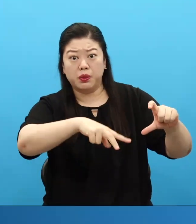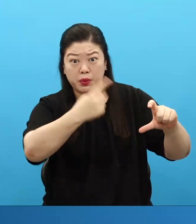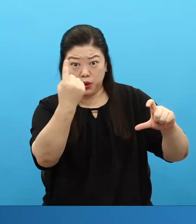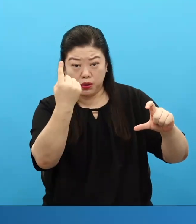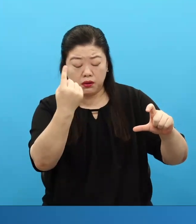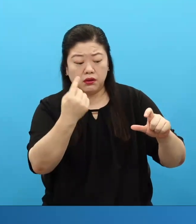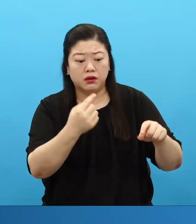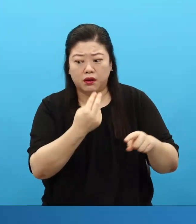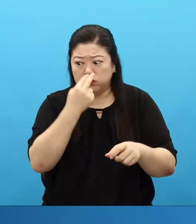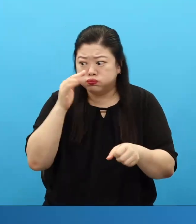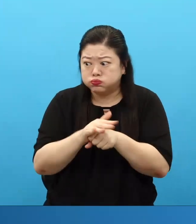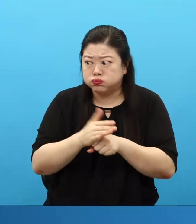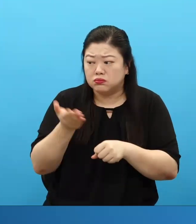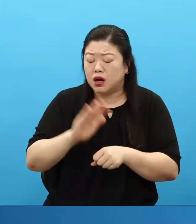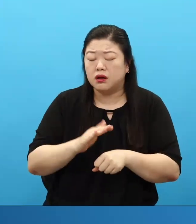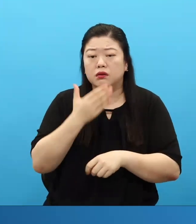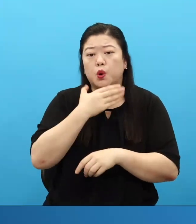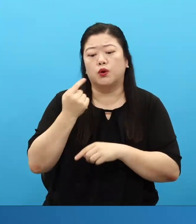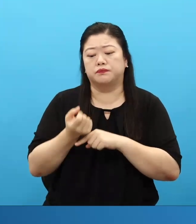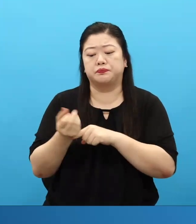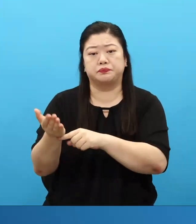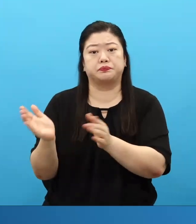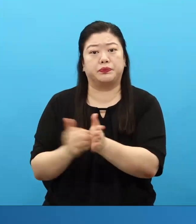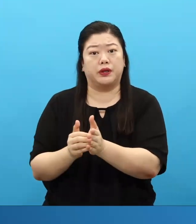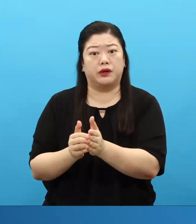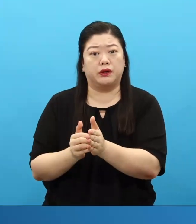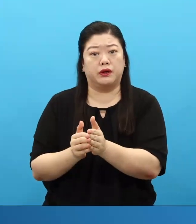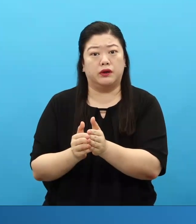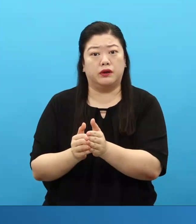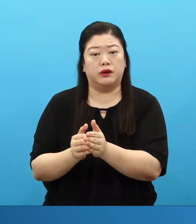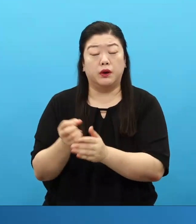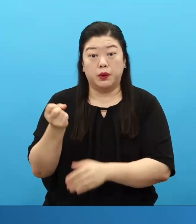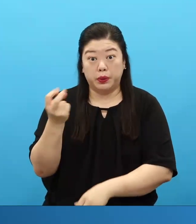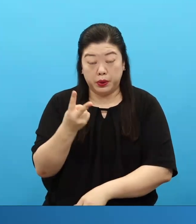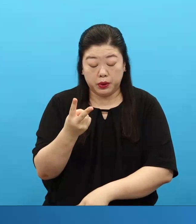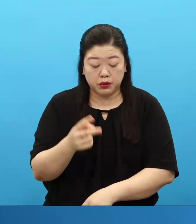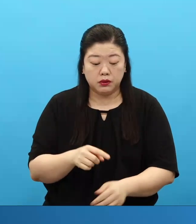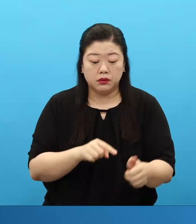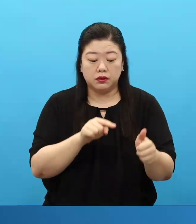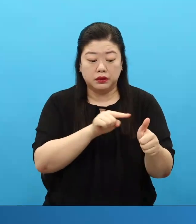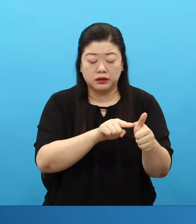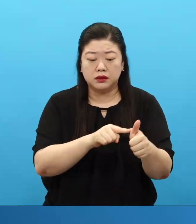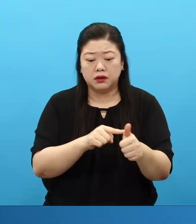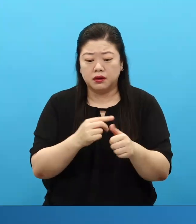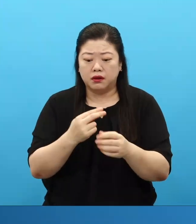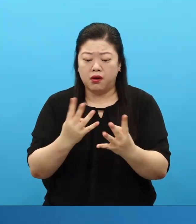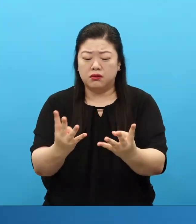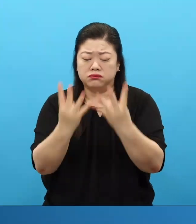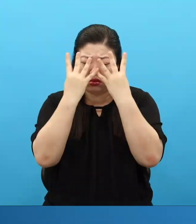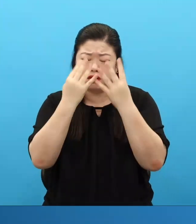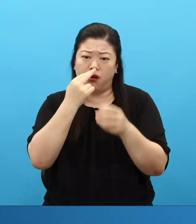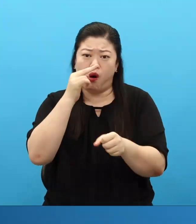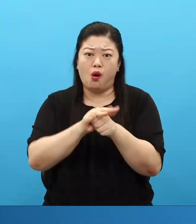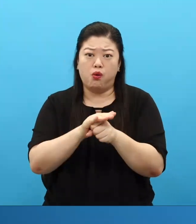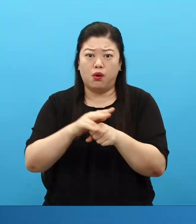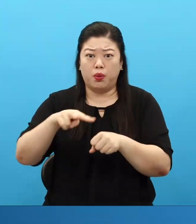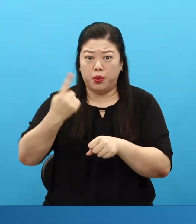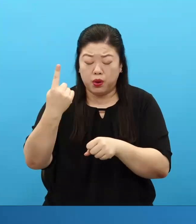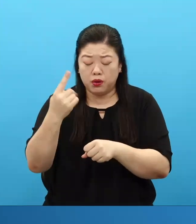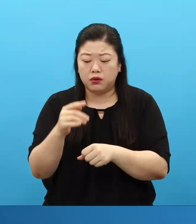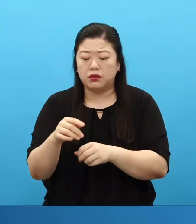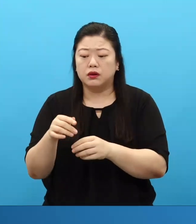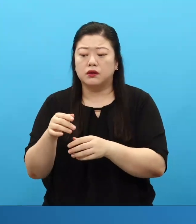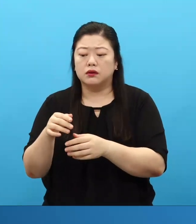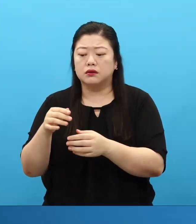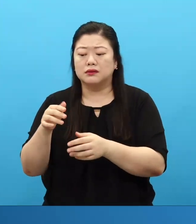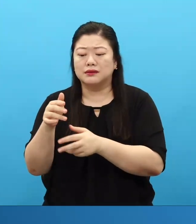또 감옥 속에서도 장관을 살리고요. And even when he went to prison, he saved the government officials. 왕과 애굽을